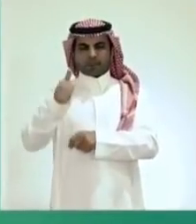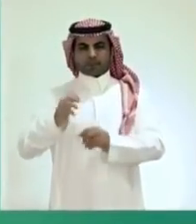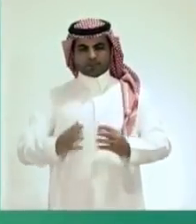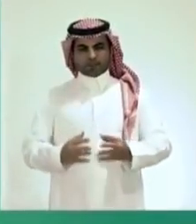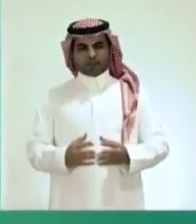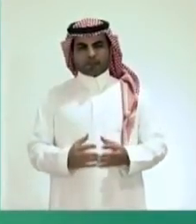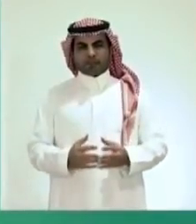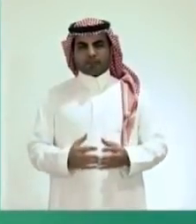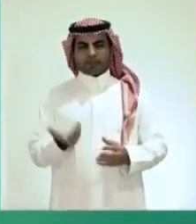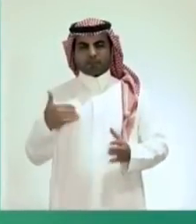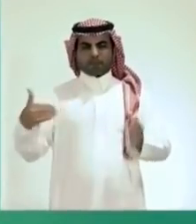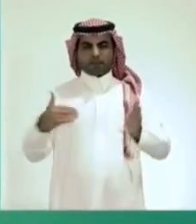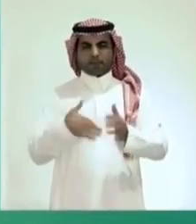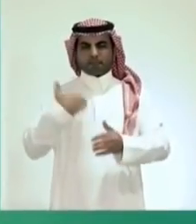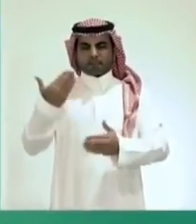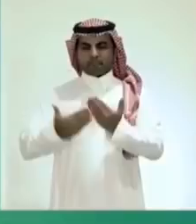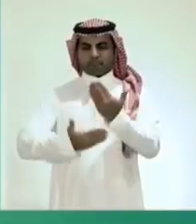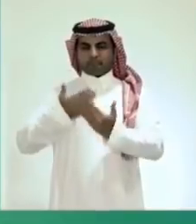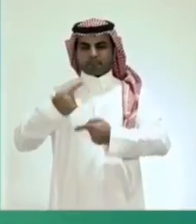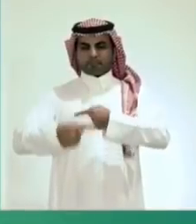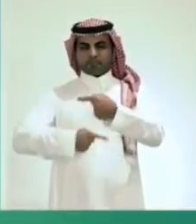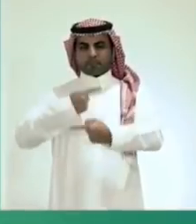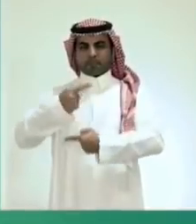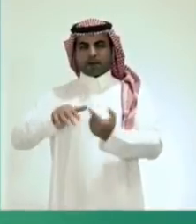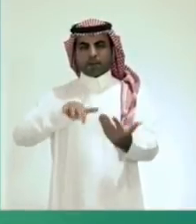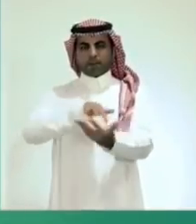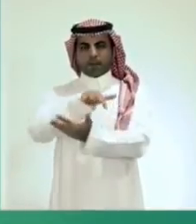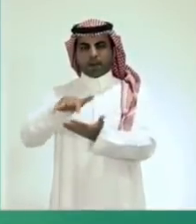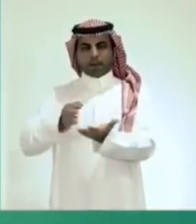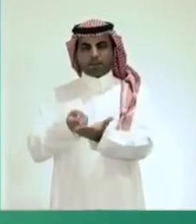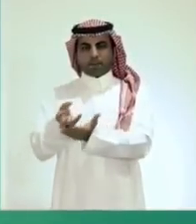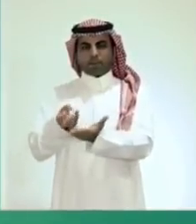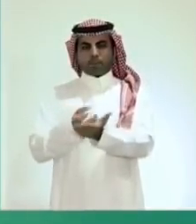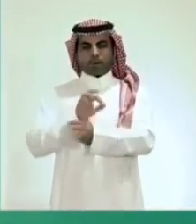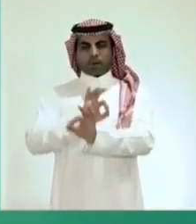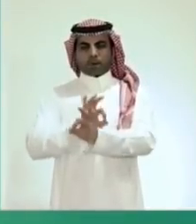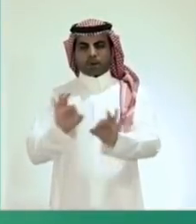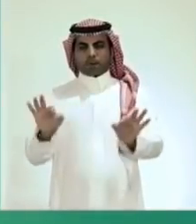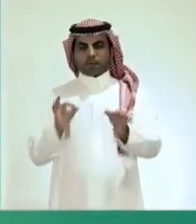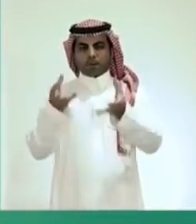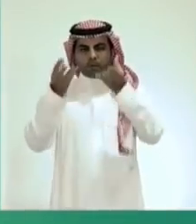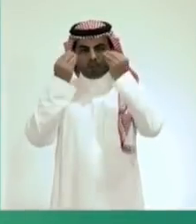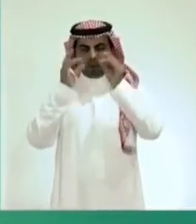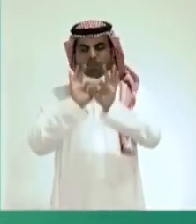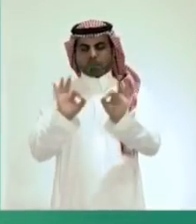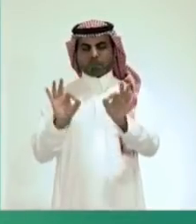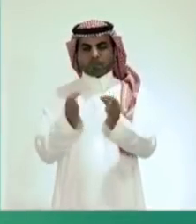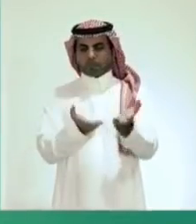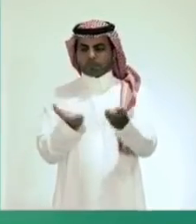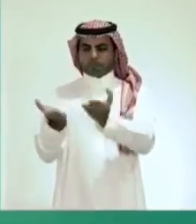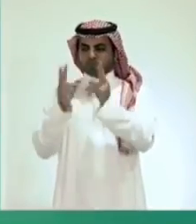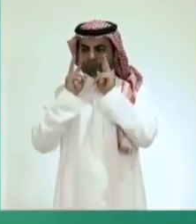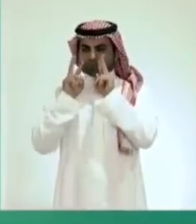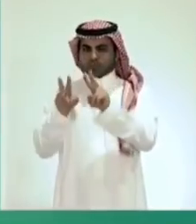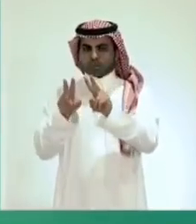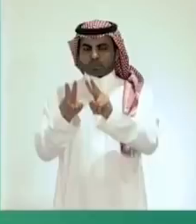covid19.moh.gov.sa، وسيكون التحديث عليها بإذن الله بشكل دوري، بحيث تكون المعلومة متاحة للجميع